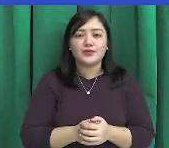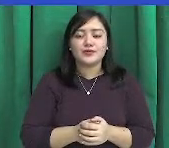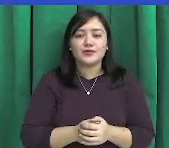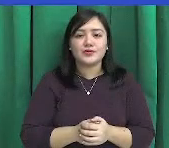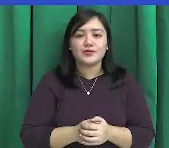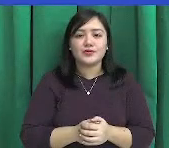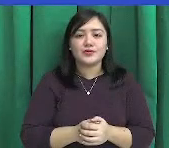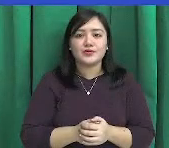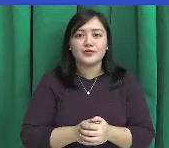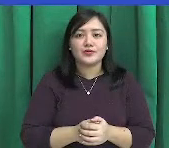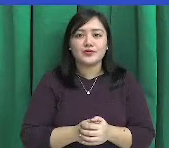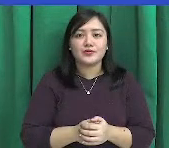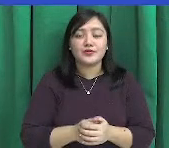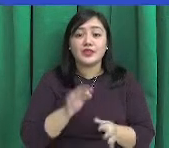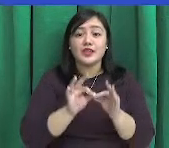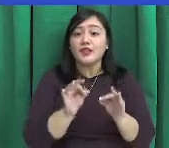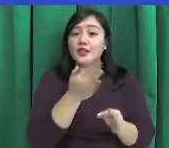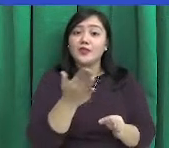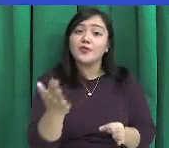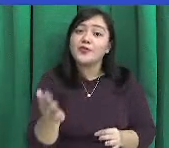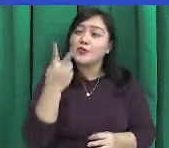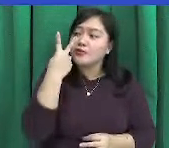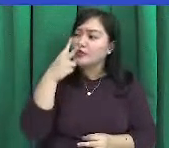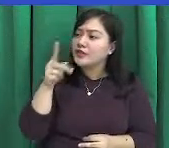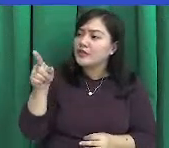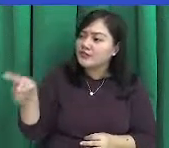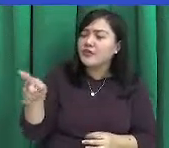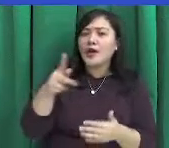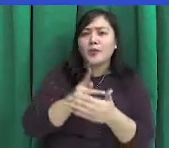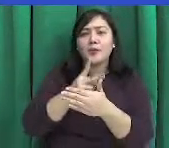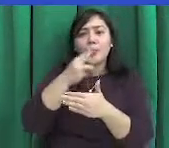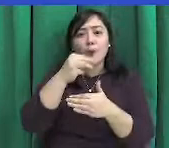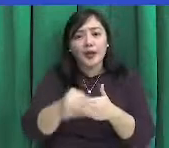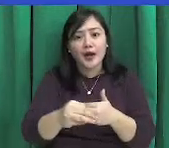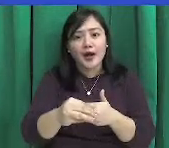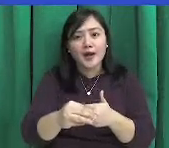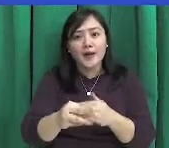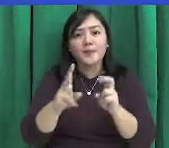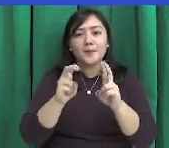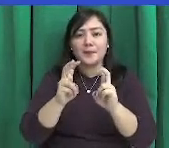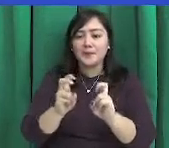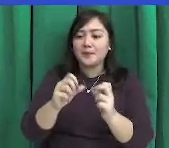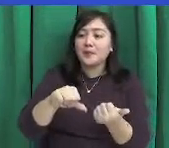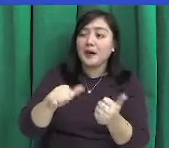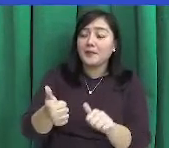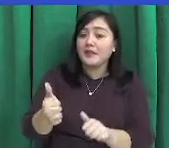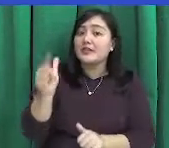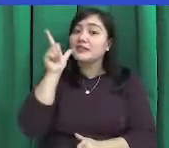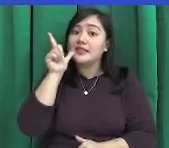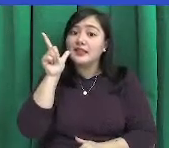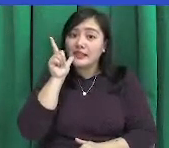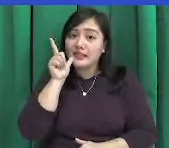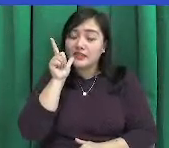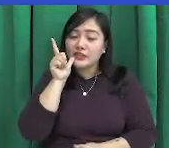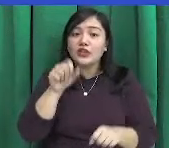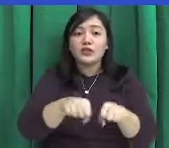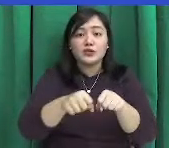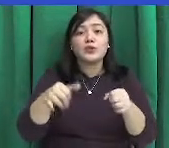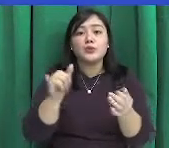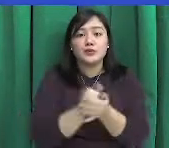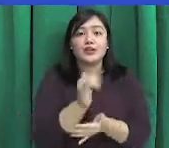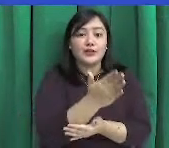pindutin nyo po yung subscribe para pag sa tuwing meron kayo nakakaligtaan, mahahabol nyo po mga kapatid. Kayo po